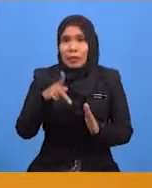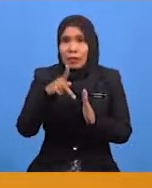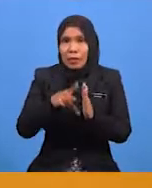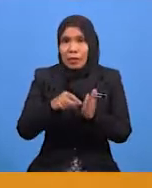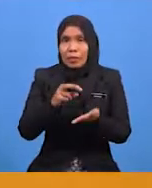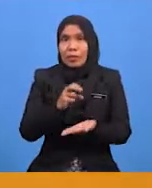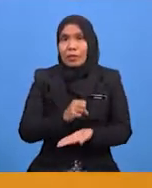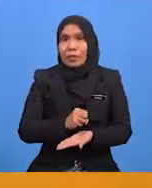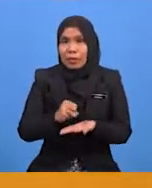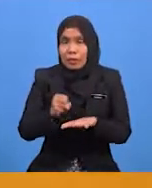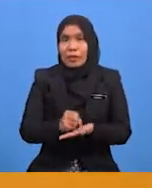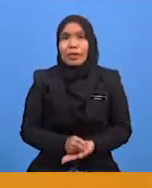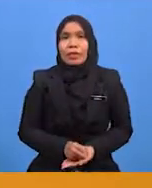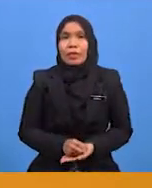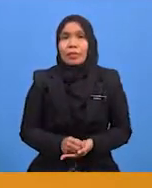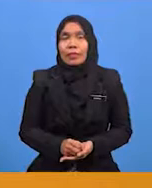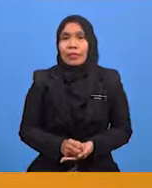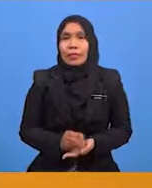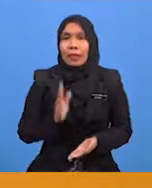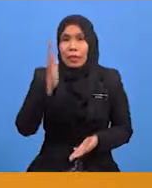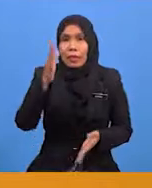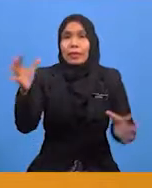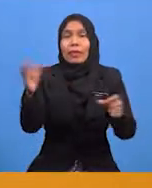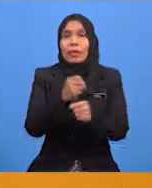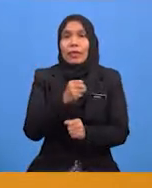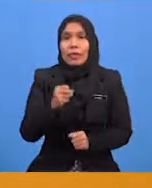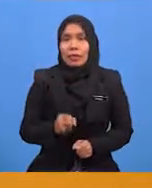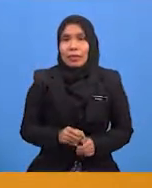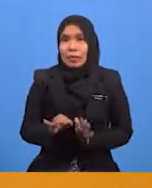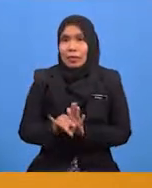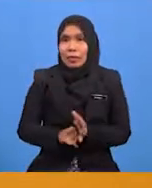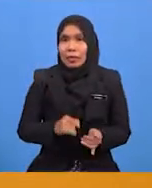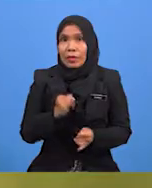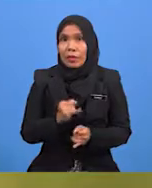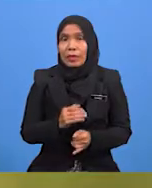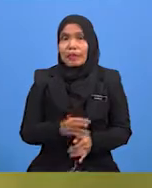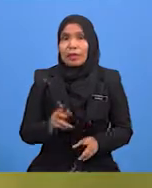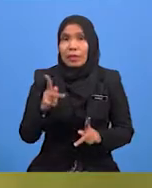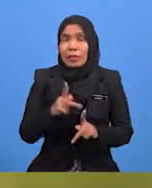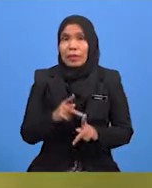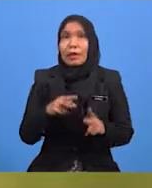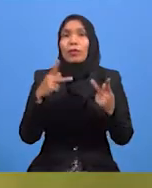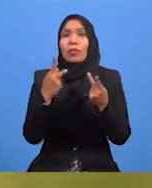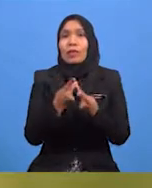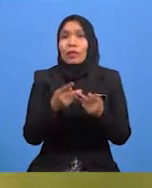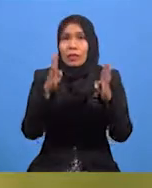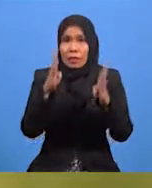berjasa kepada keluarga, bangsa dan negara pada masa hadapan.